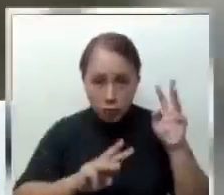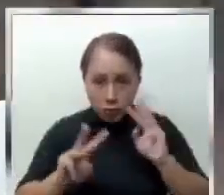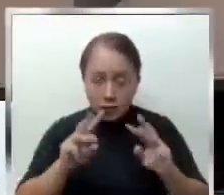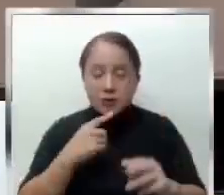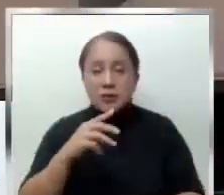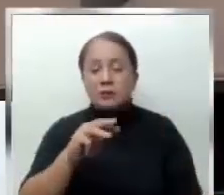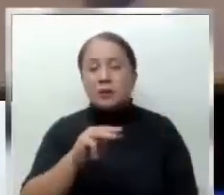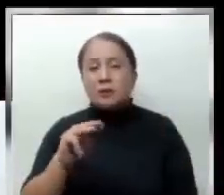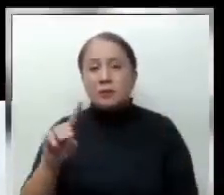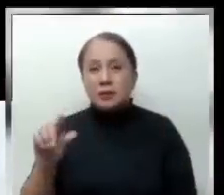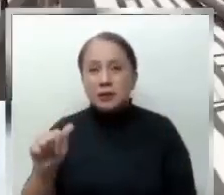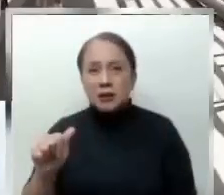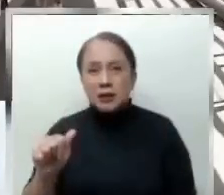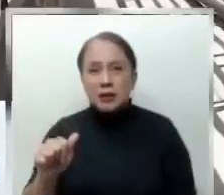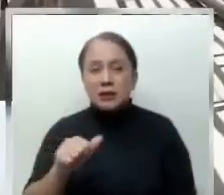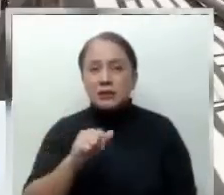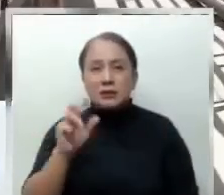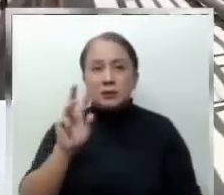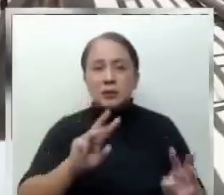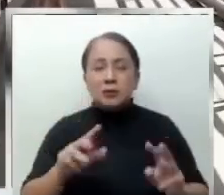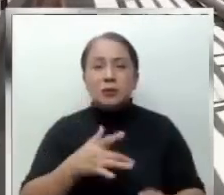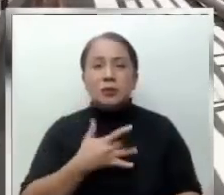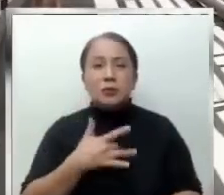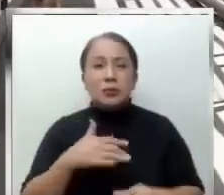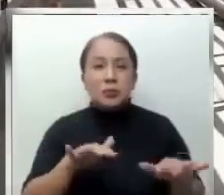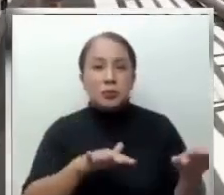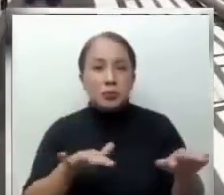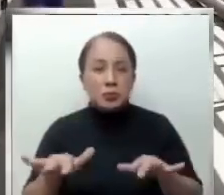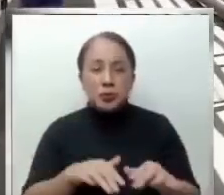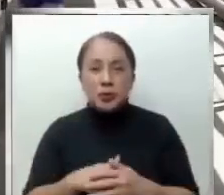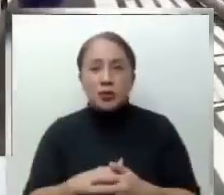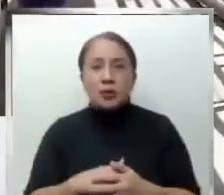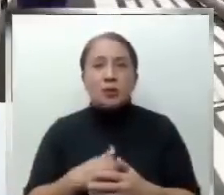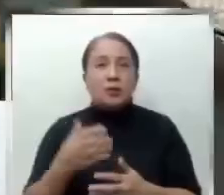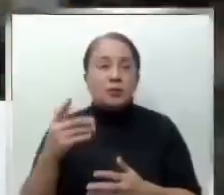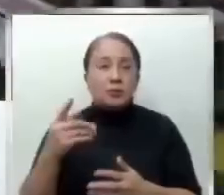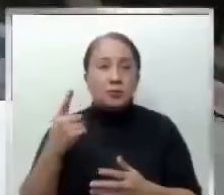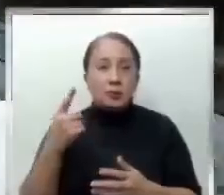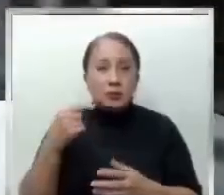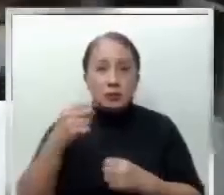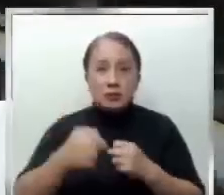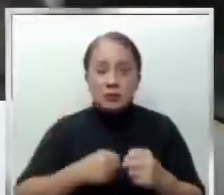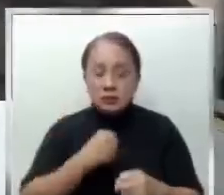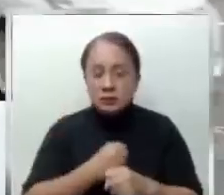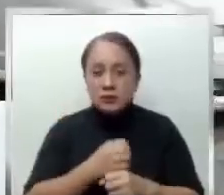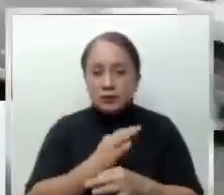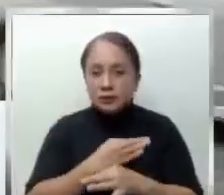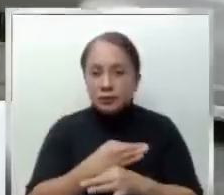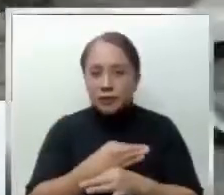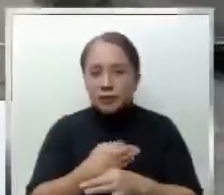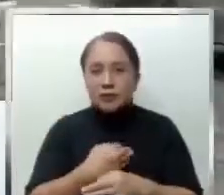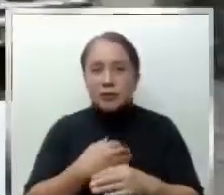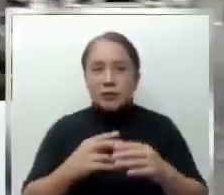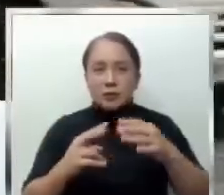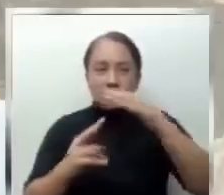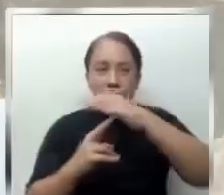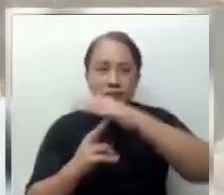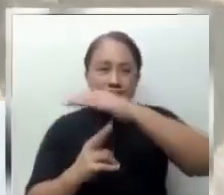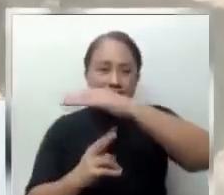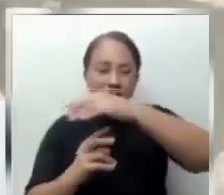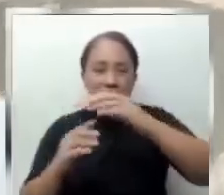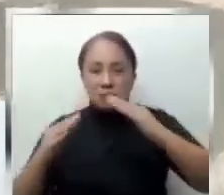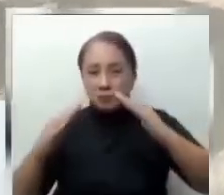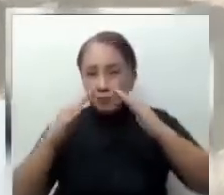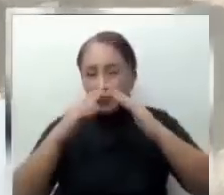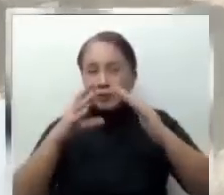na raw nakapagtataka na ramdamang tila pag-alog ng footbridge na nitong nakaraang taon lang daw inayos, binubungan at nilagyan ng solar lights. Napakarami raw